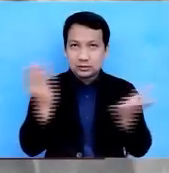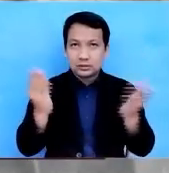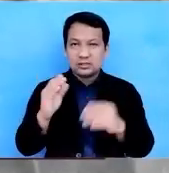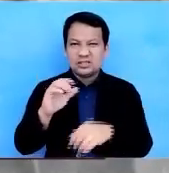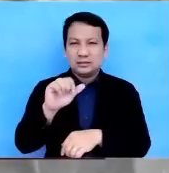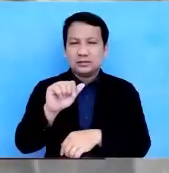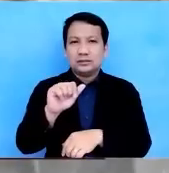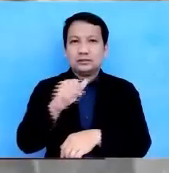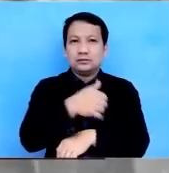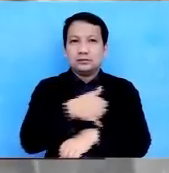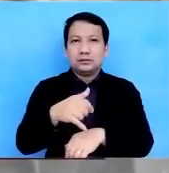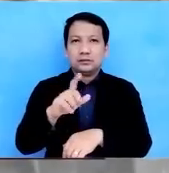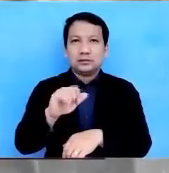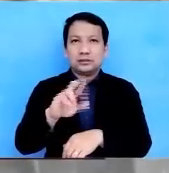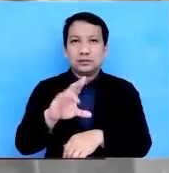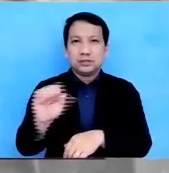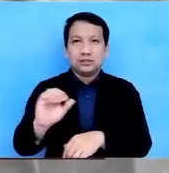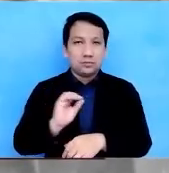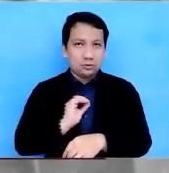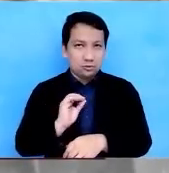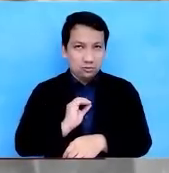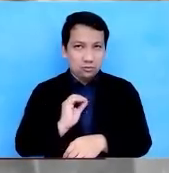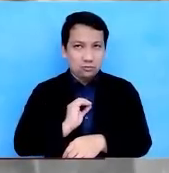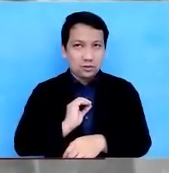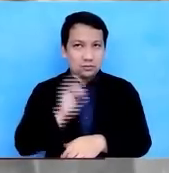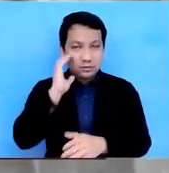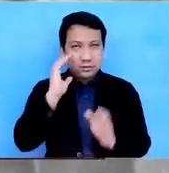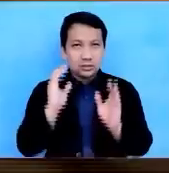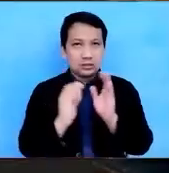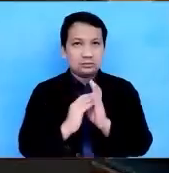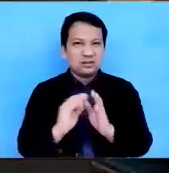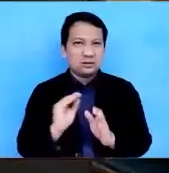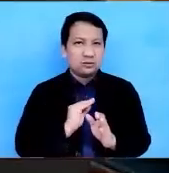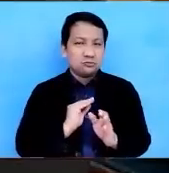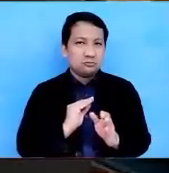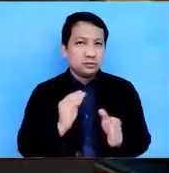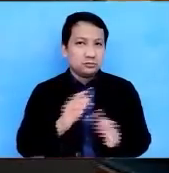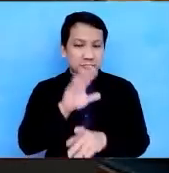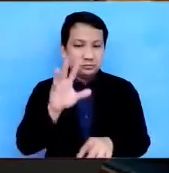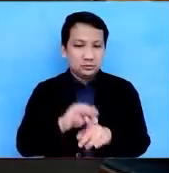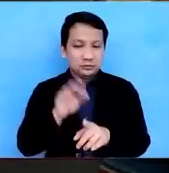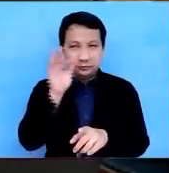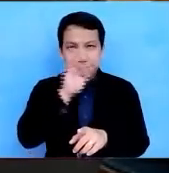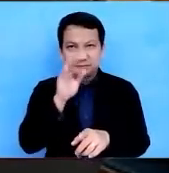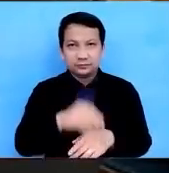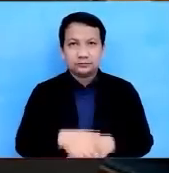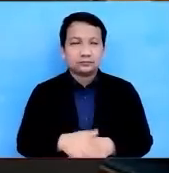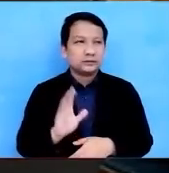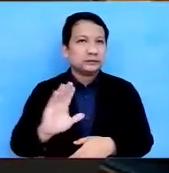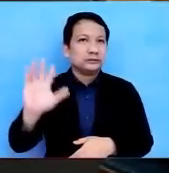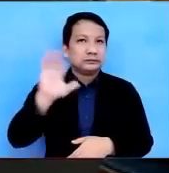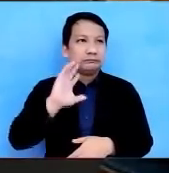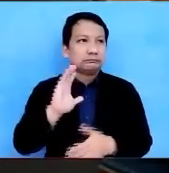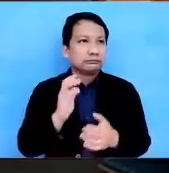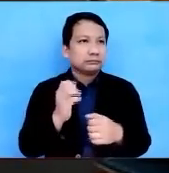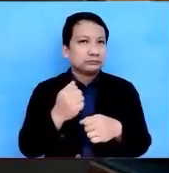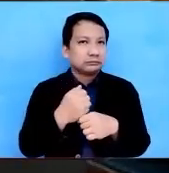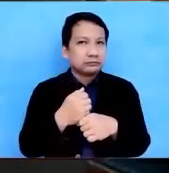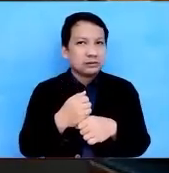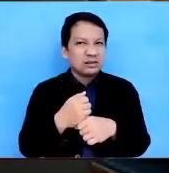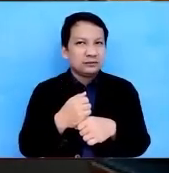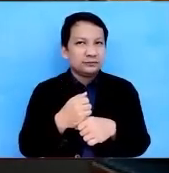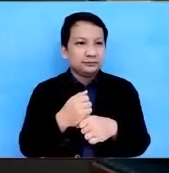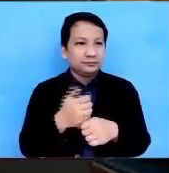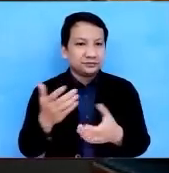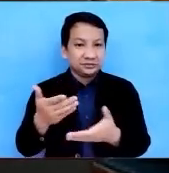na magiging sariling atin pa rin ang mukha ng post office. Sa mga ornamentation, no, may makikita tayo mga suggestion